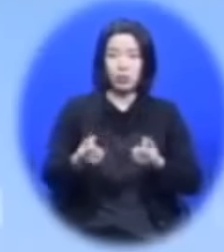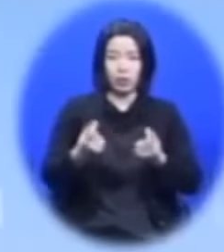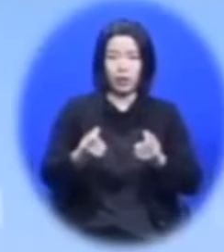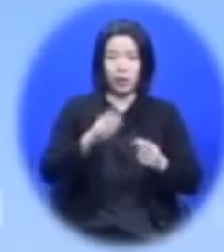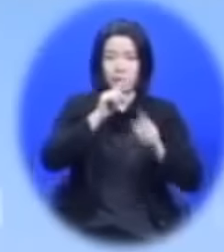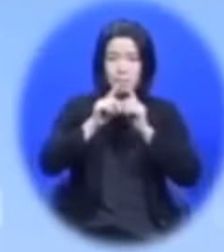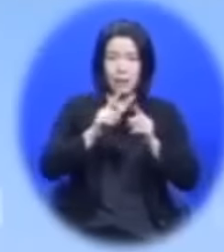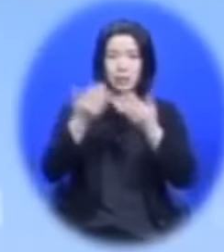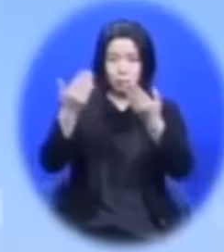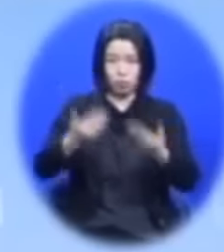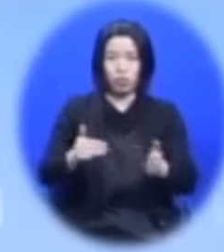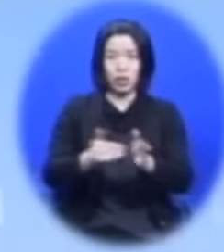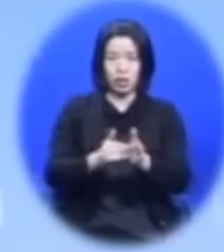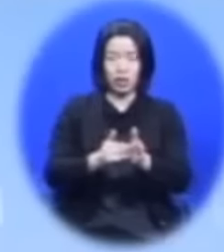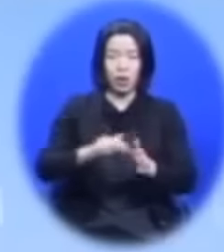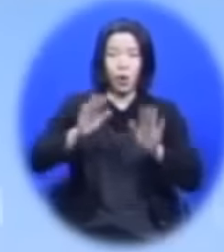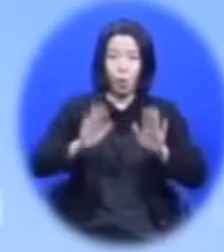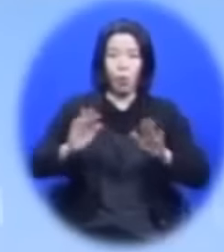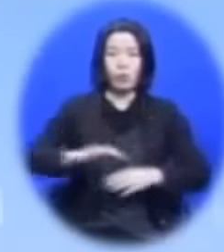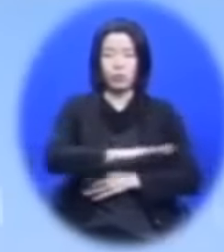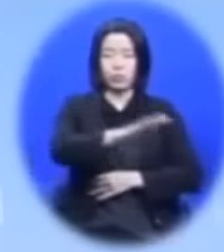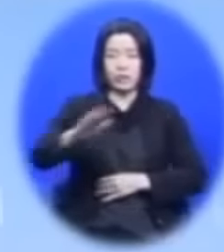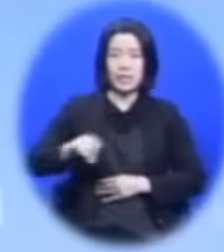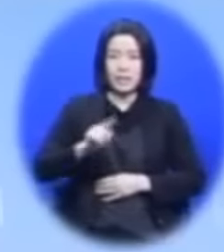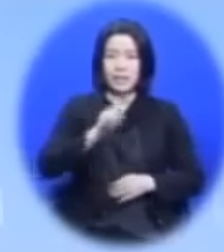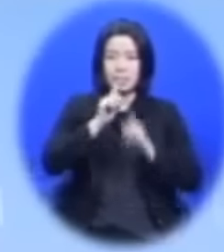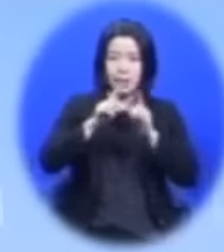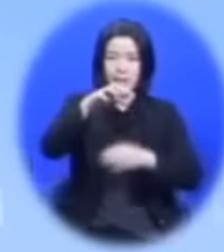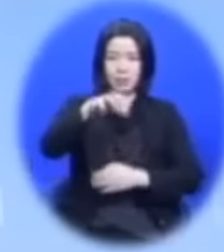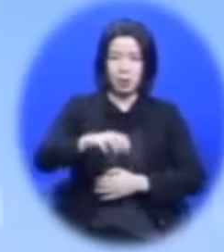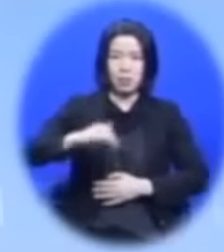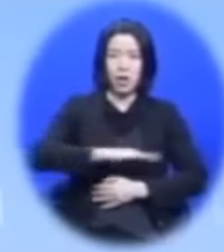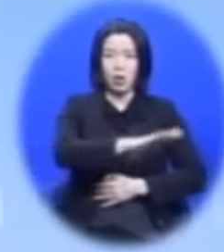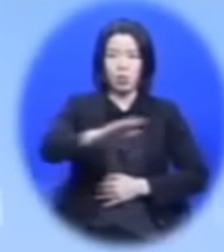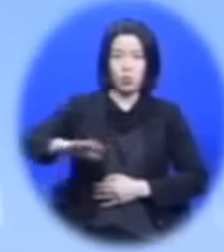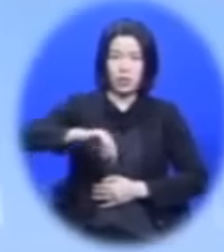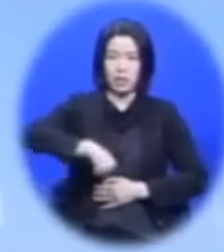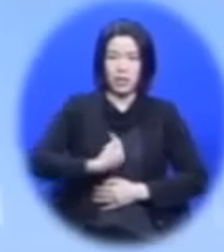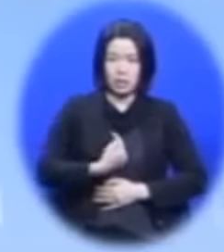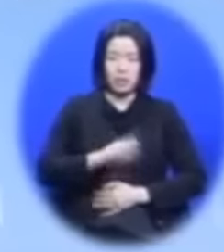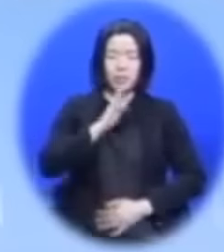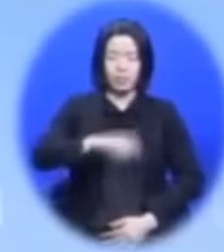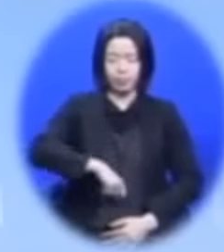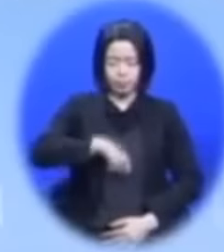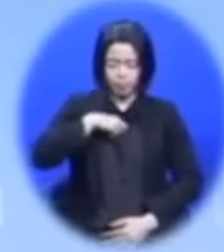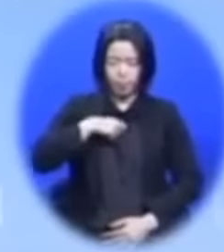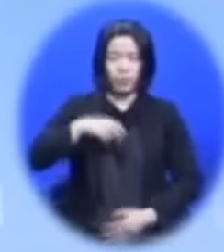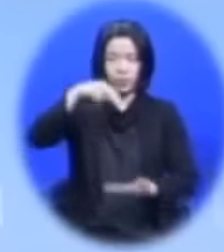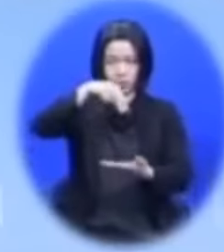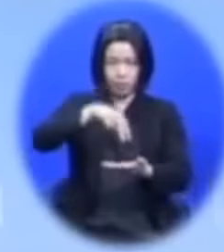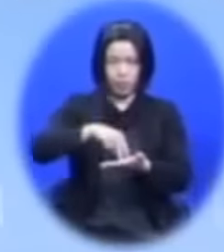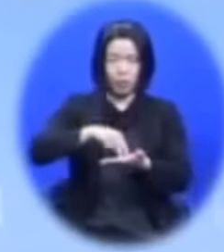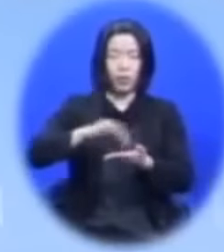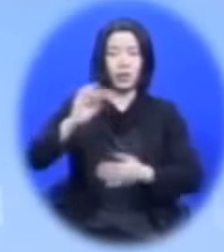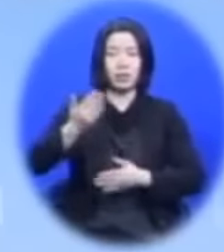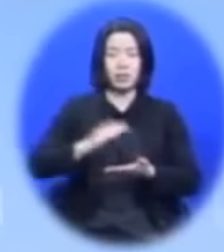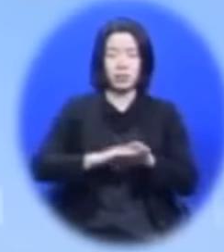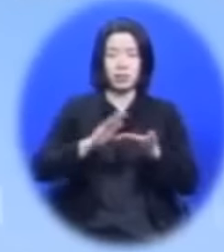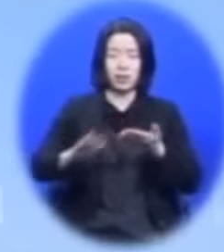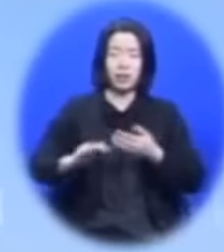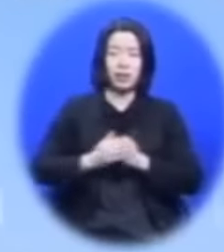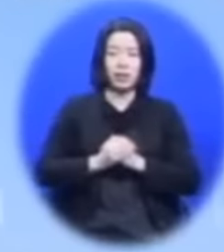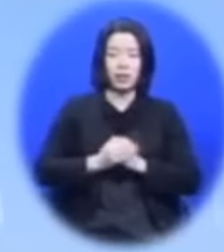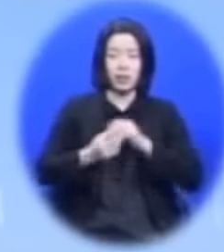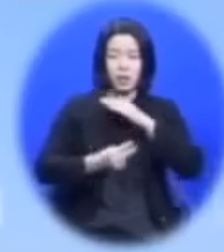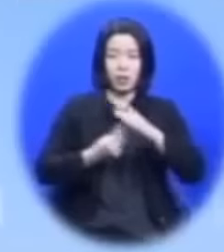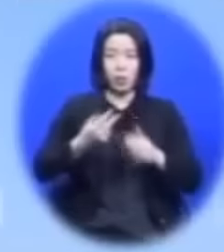말씀하셨어요. 오늘 우리는 이 말씀 앞에 우리 자신을 그냥 정직하게 내세워야 하는 것입니다.